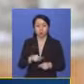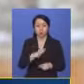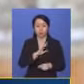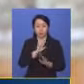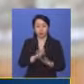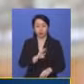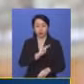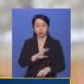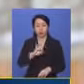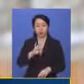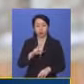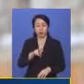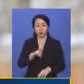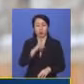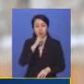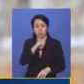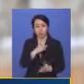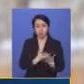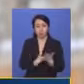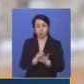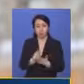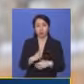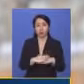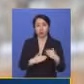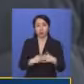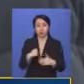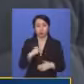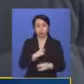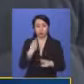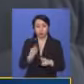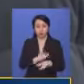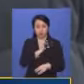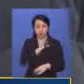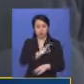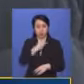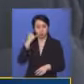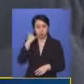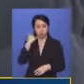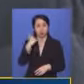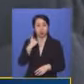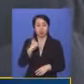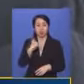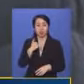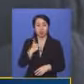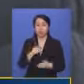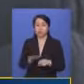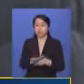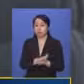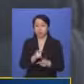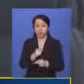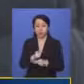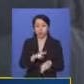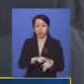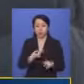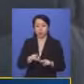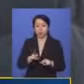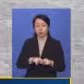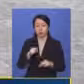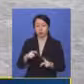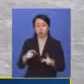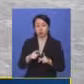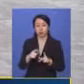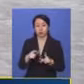работы Евгения получает заработную плату на руки наличными, без использования карточки. Горожанка не стала писать заявление в полицию, так как, по ее